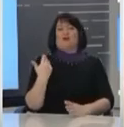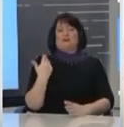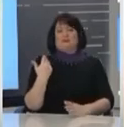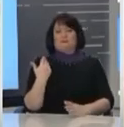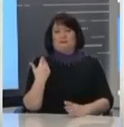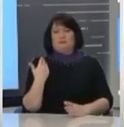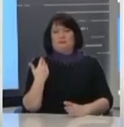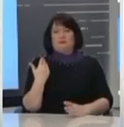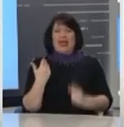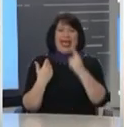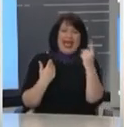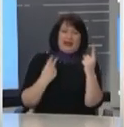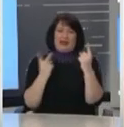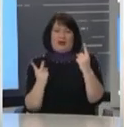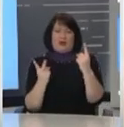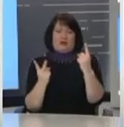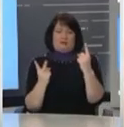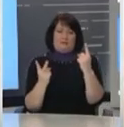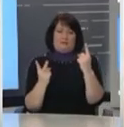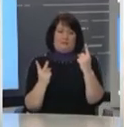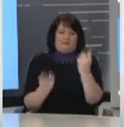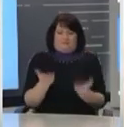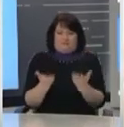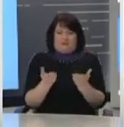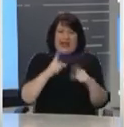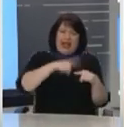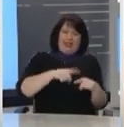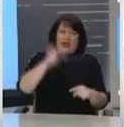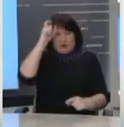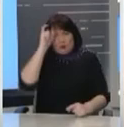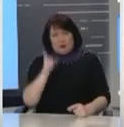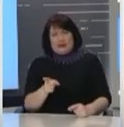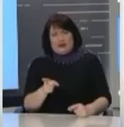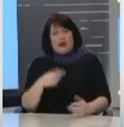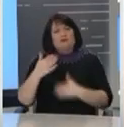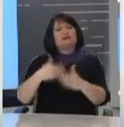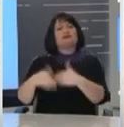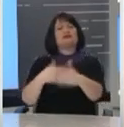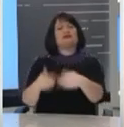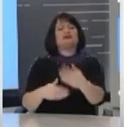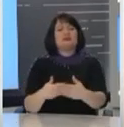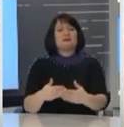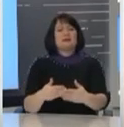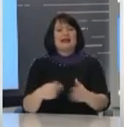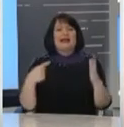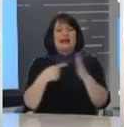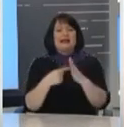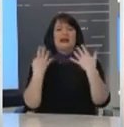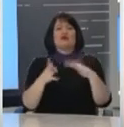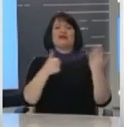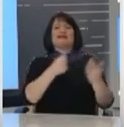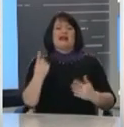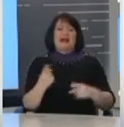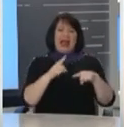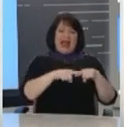13.600.000. 1:2 η αναλογία. Η αναλογία αυτή με το πέρασμα του χρόνου έφτασε το 1961 η